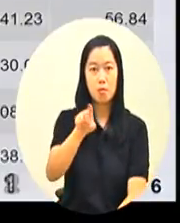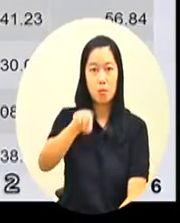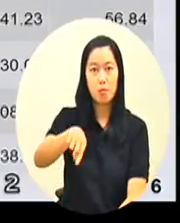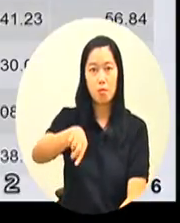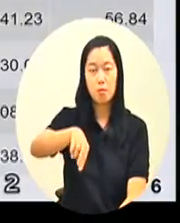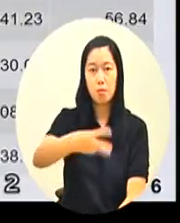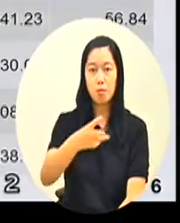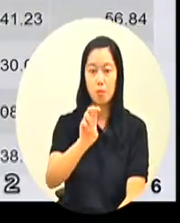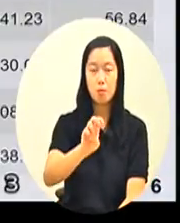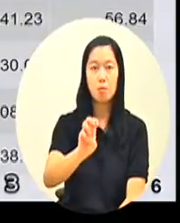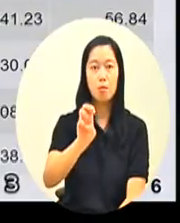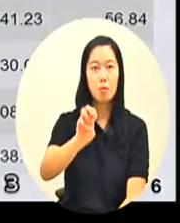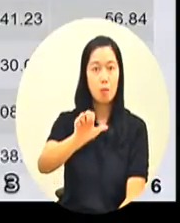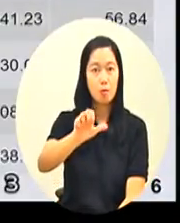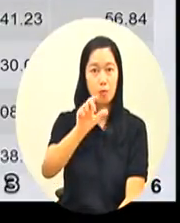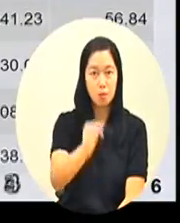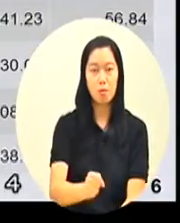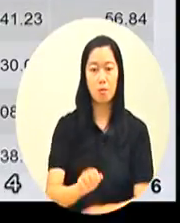1325亿，比今年的